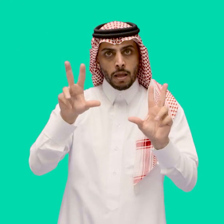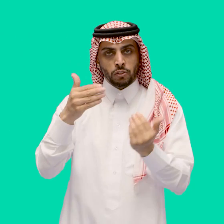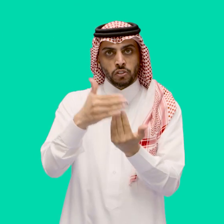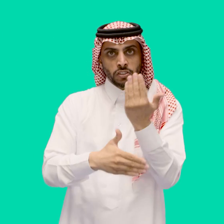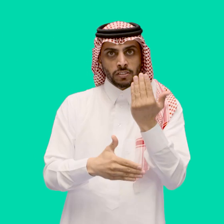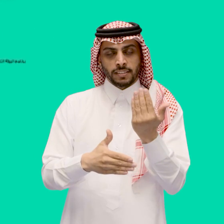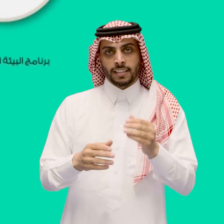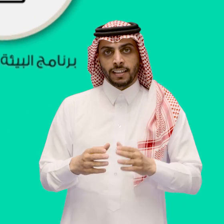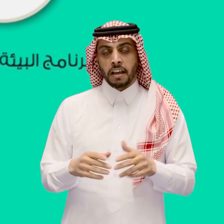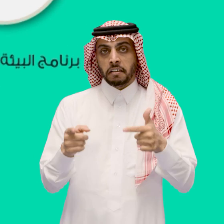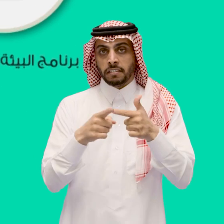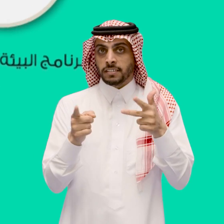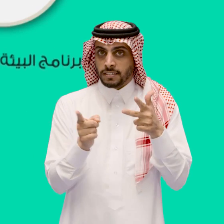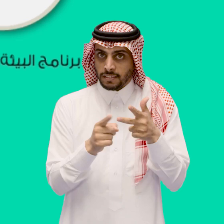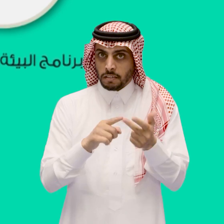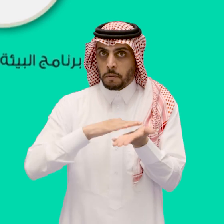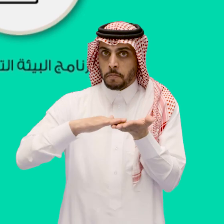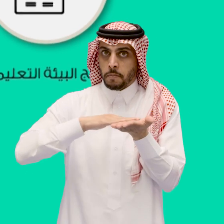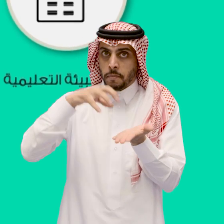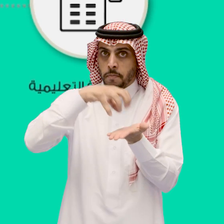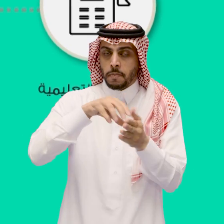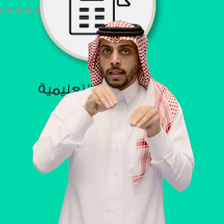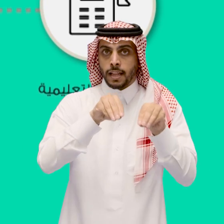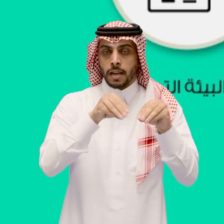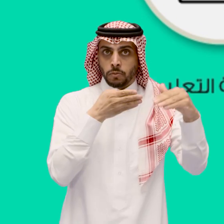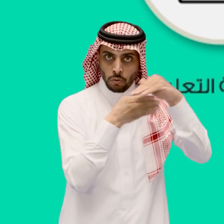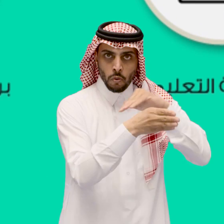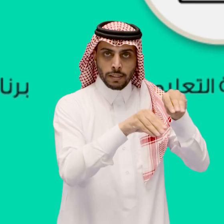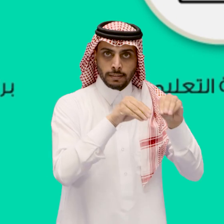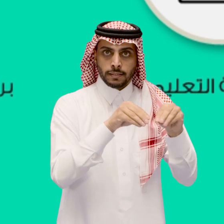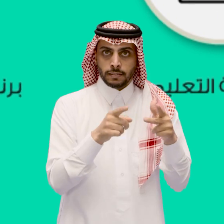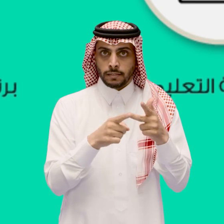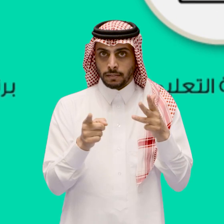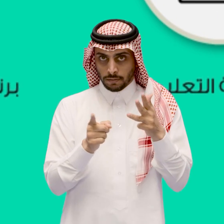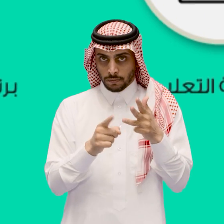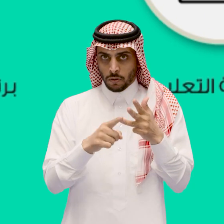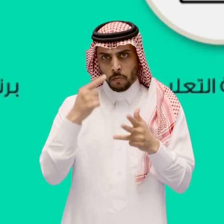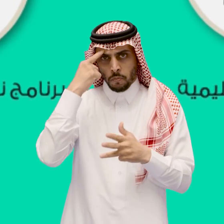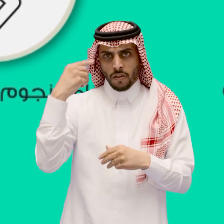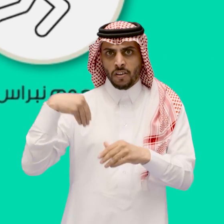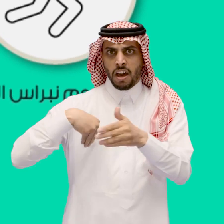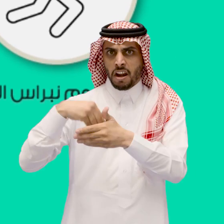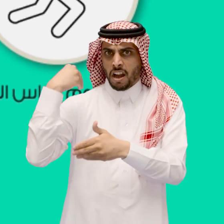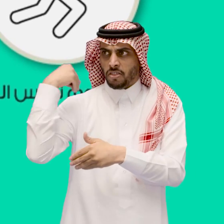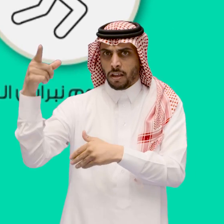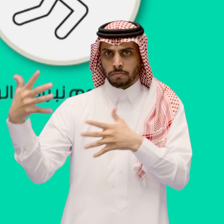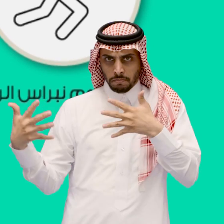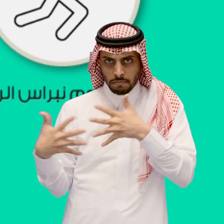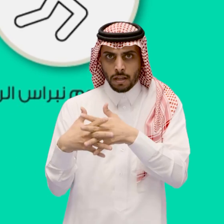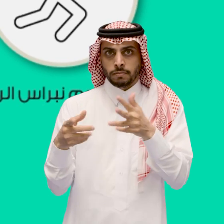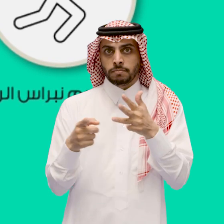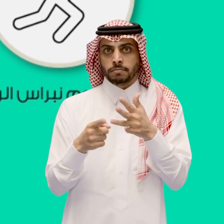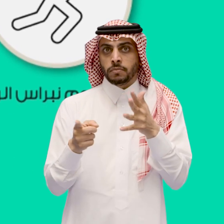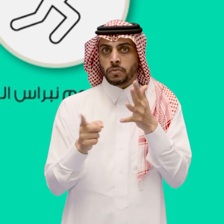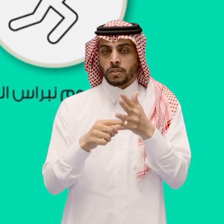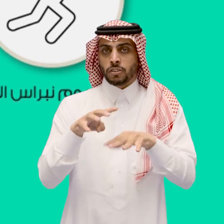الجديد، برنامج البيئة التعليمية، برنامج نجوم نبراس الرياضي، برنامج